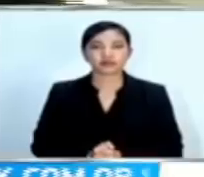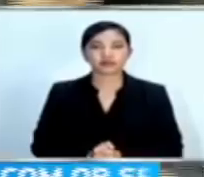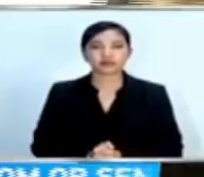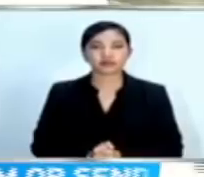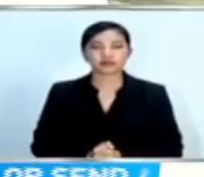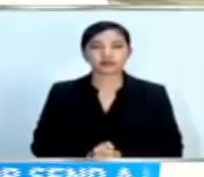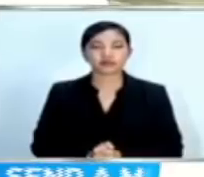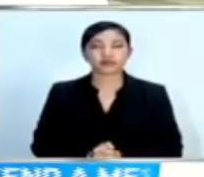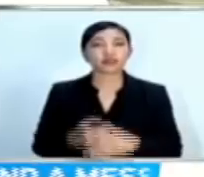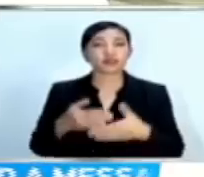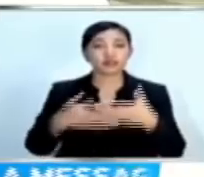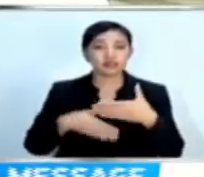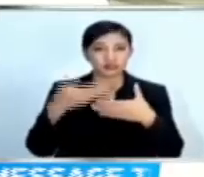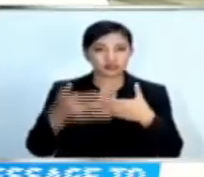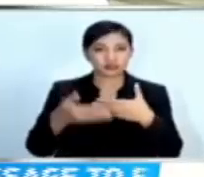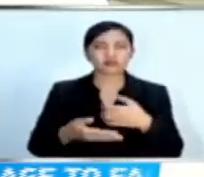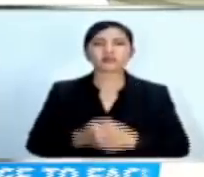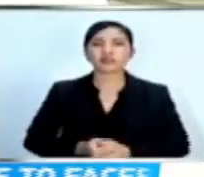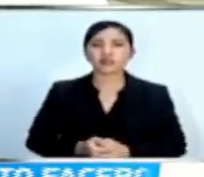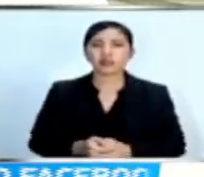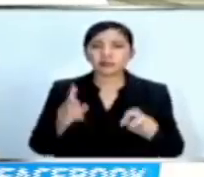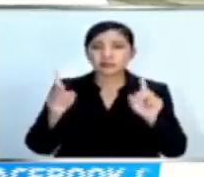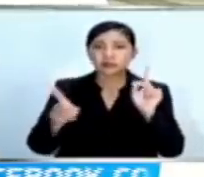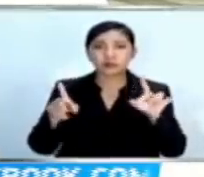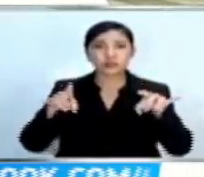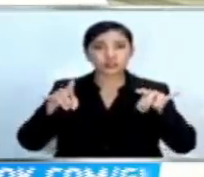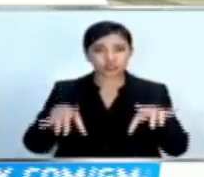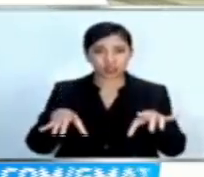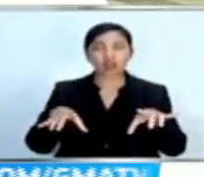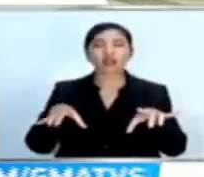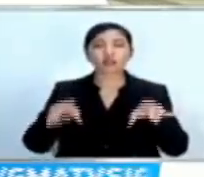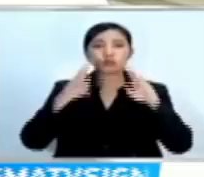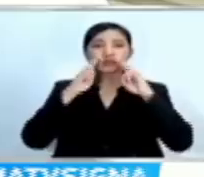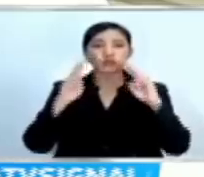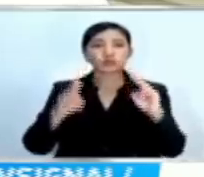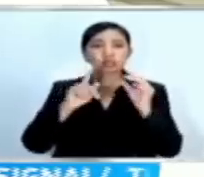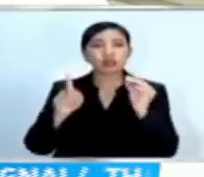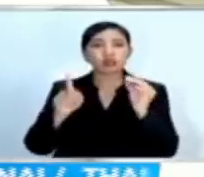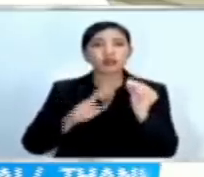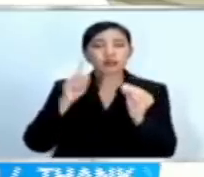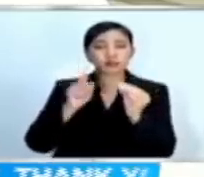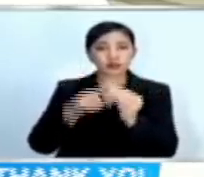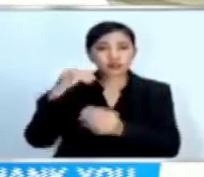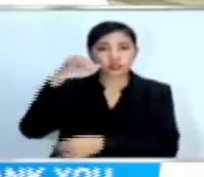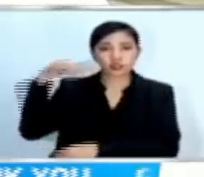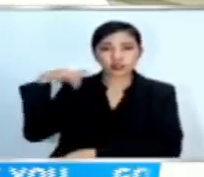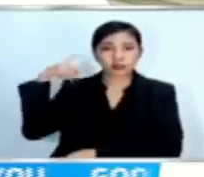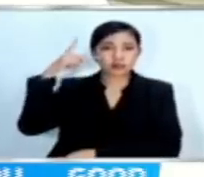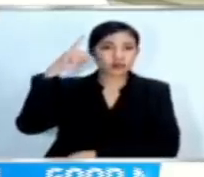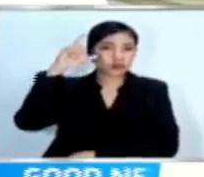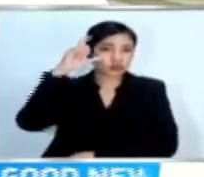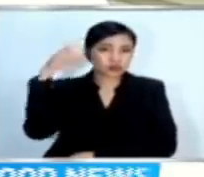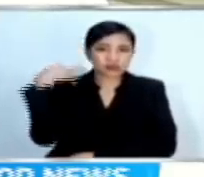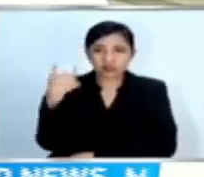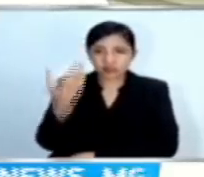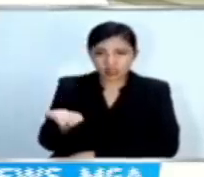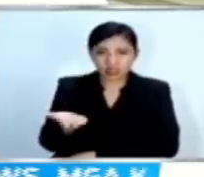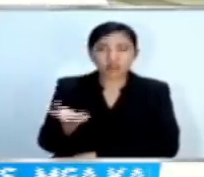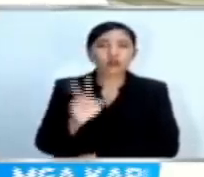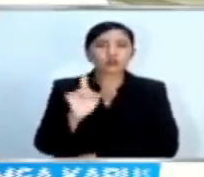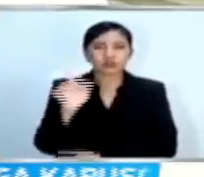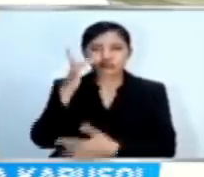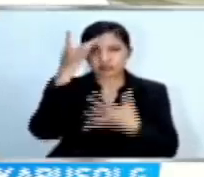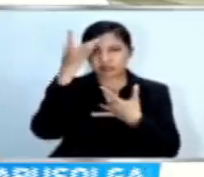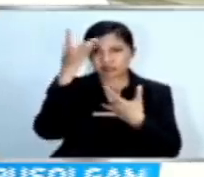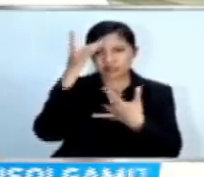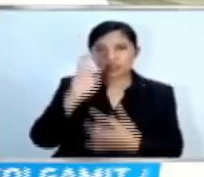Samantalay, kinagulat nga ng marami yung balitang pumano kahapon si dating Pangulong Aquino dahil sa renal disease secondary to diabetes. Balitang